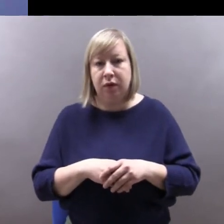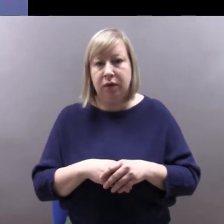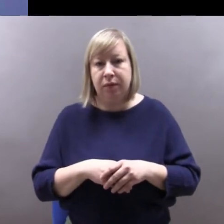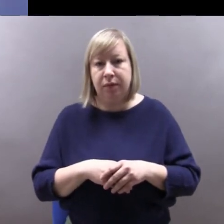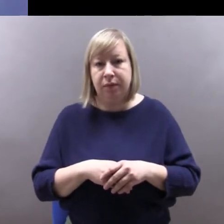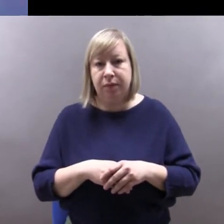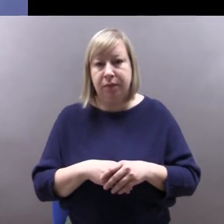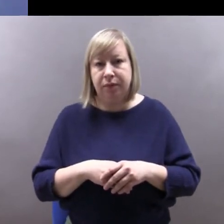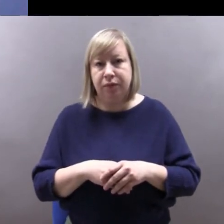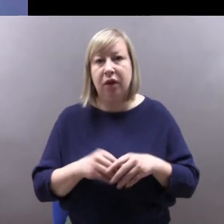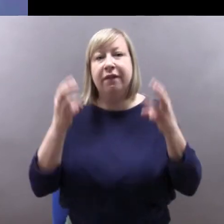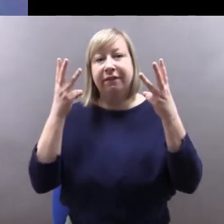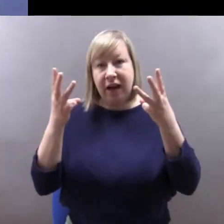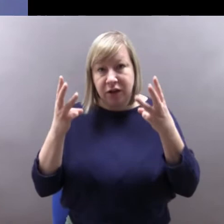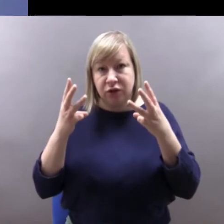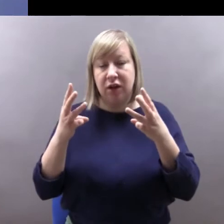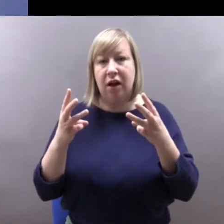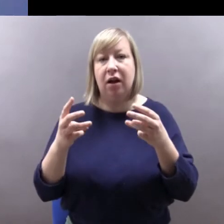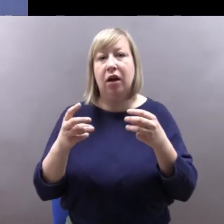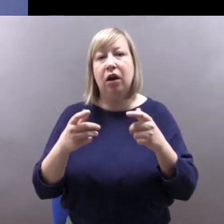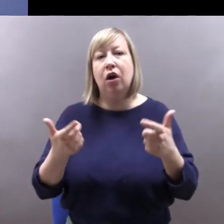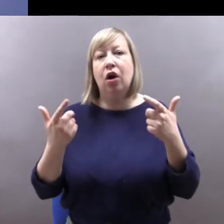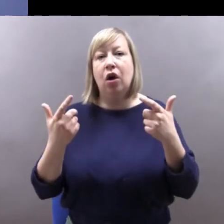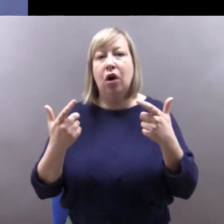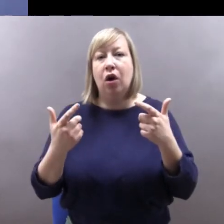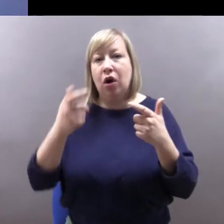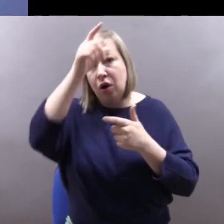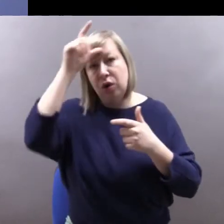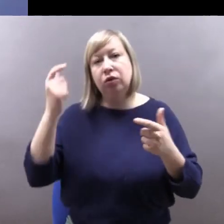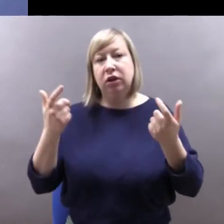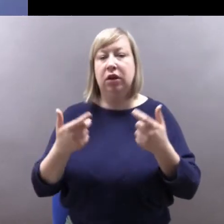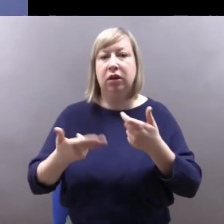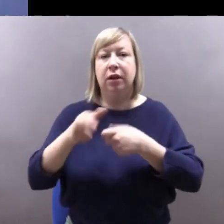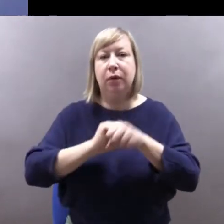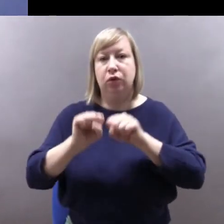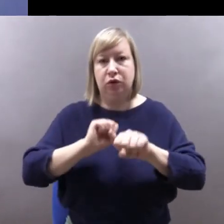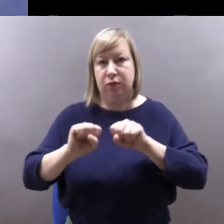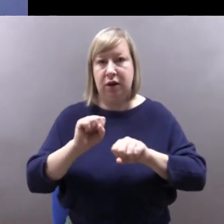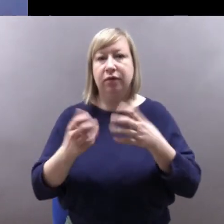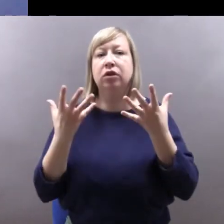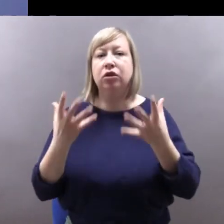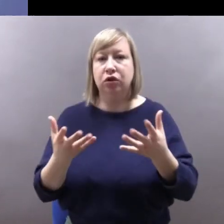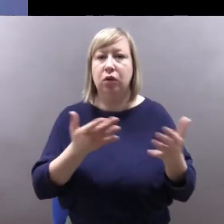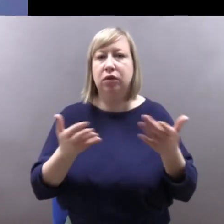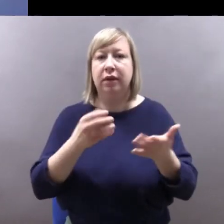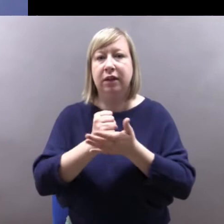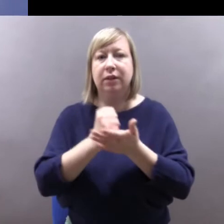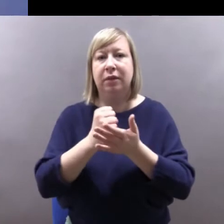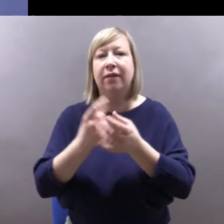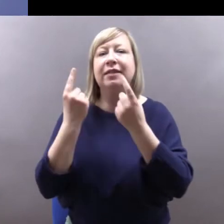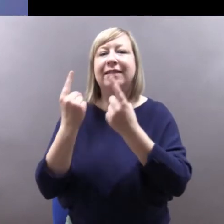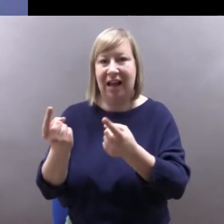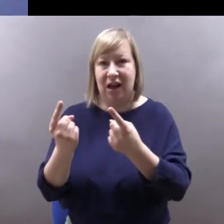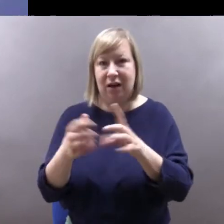osób z niepełnosprawnością, żeby one też same chciały pewne sprawy załatwiać samemu.